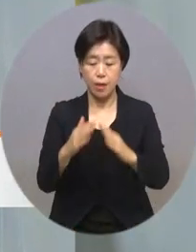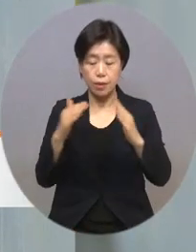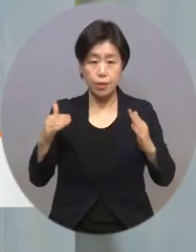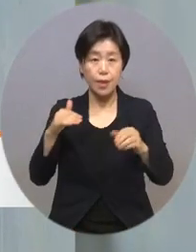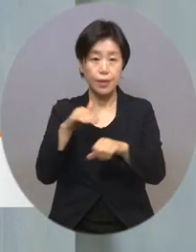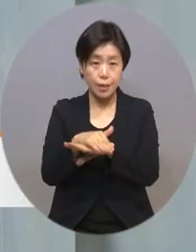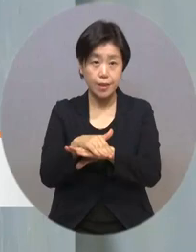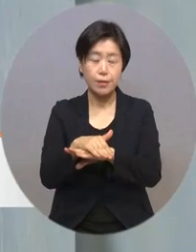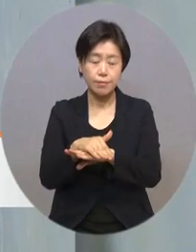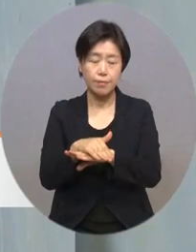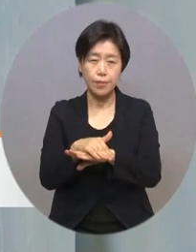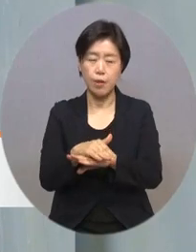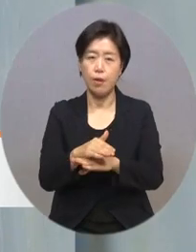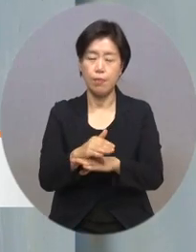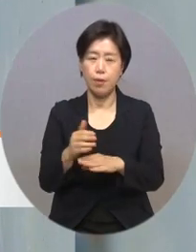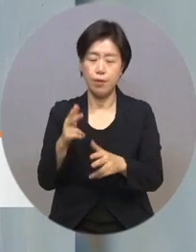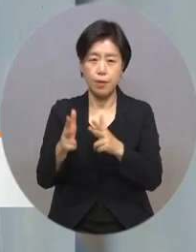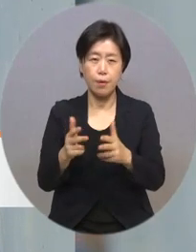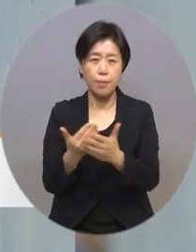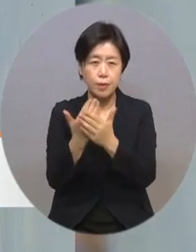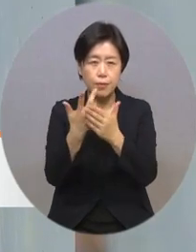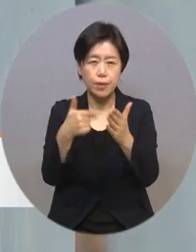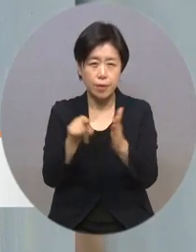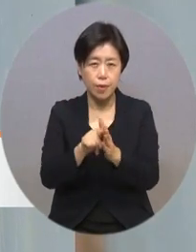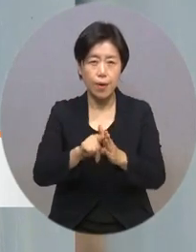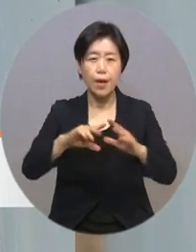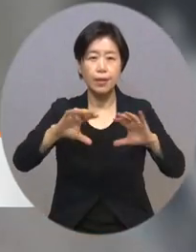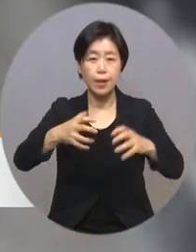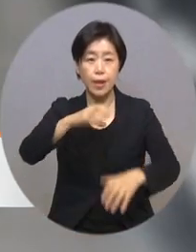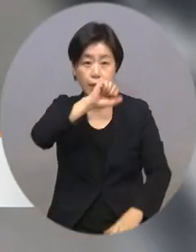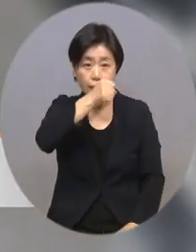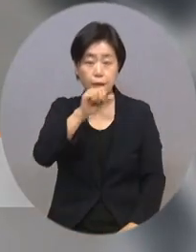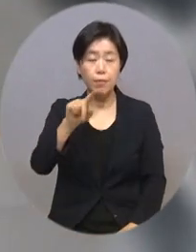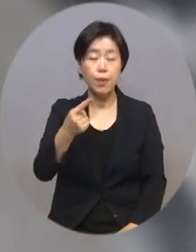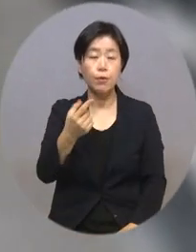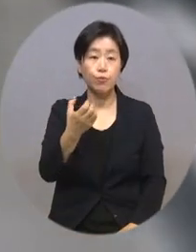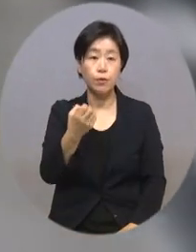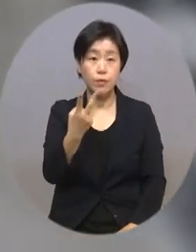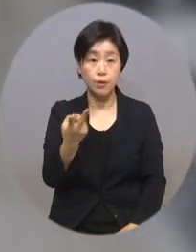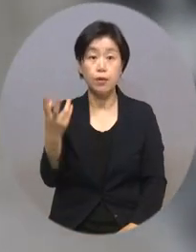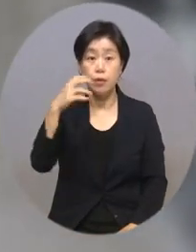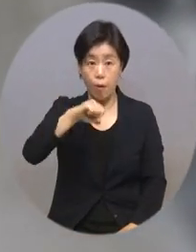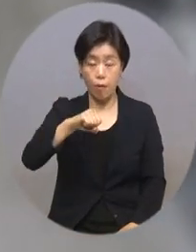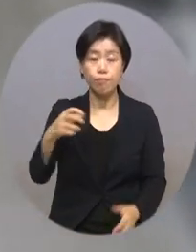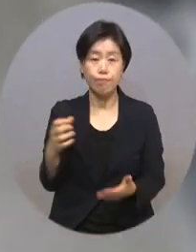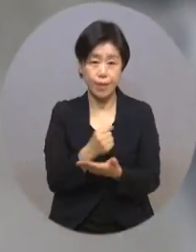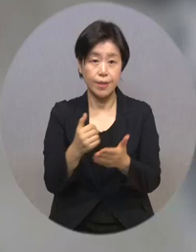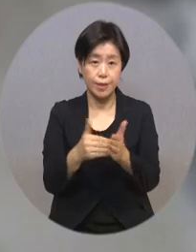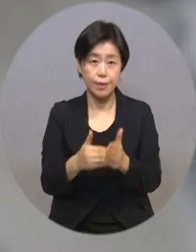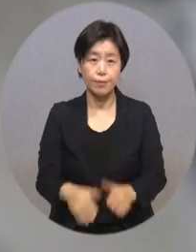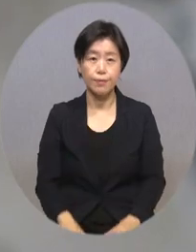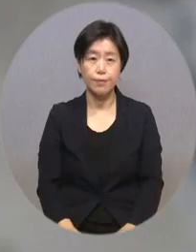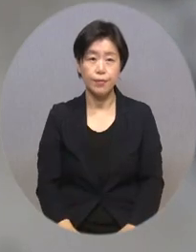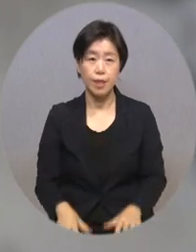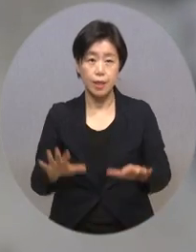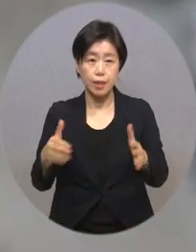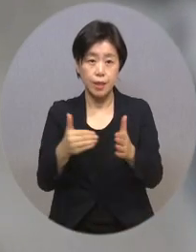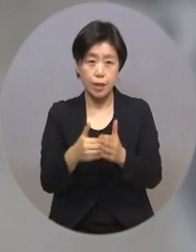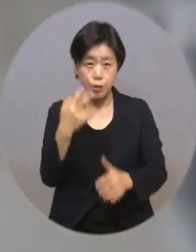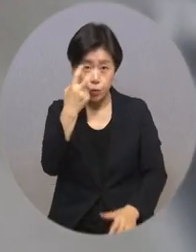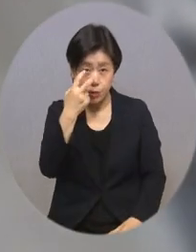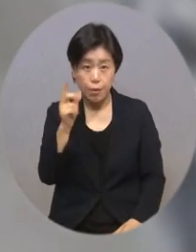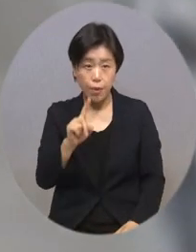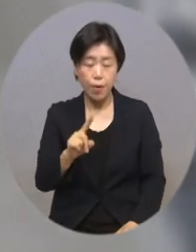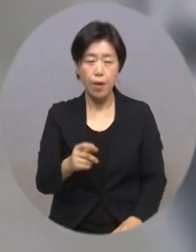사업을 유치해 국비 192억원을 확보했습니다 지난 20일까지 실시한 사례조사에는 해외 선진